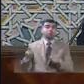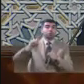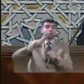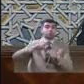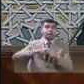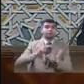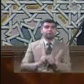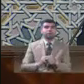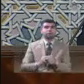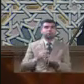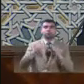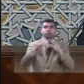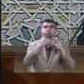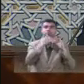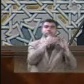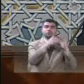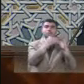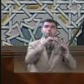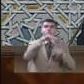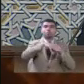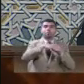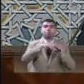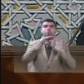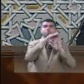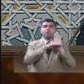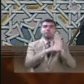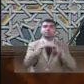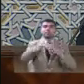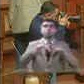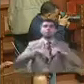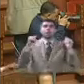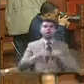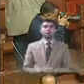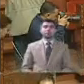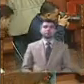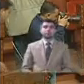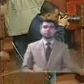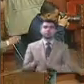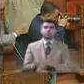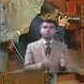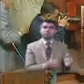ملخص عن المراسلات الواردة على المكتب، فلتتفضل.